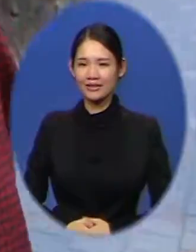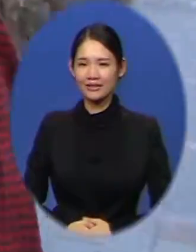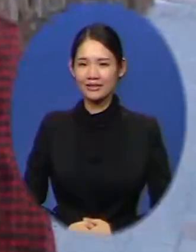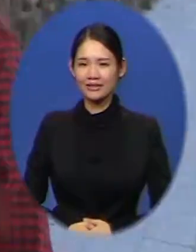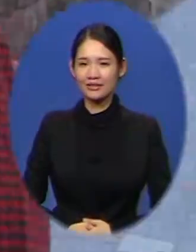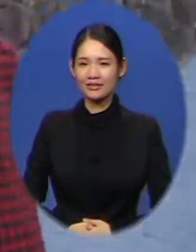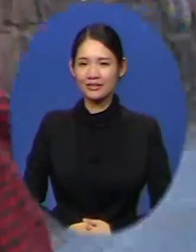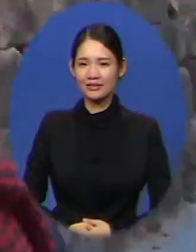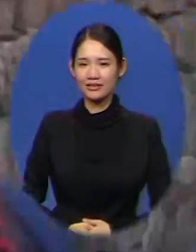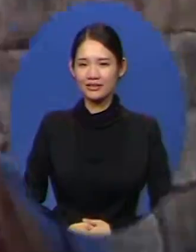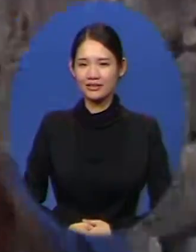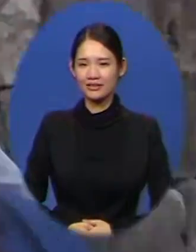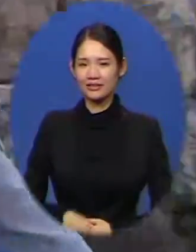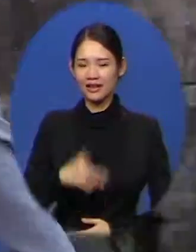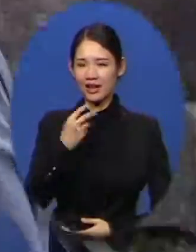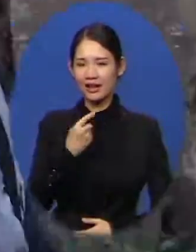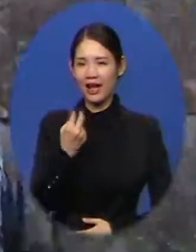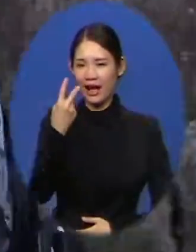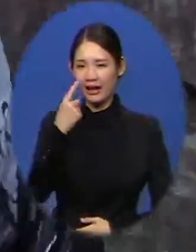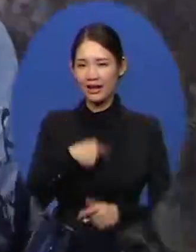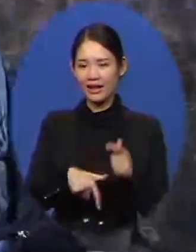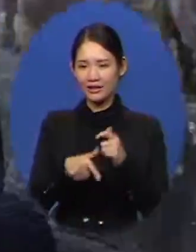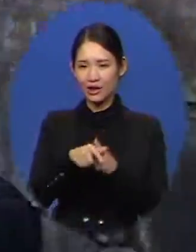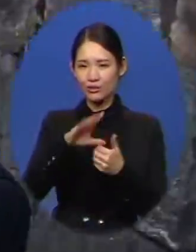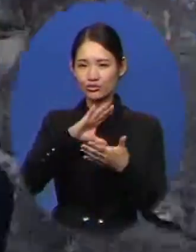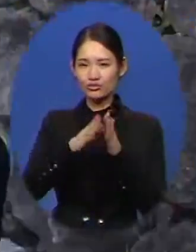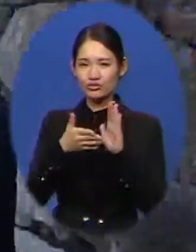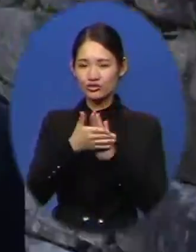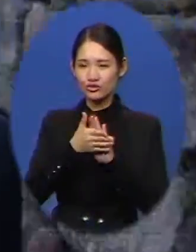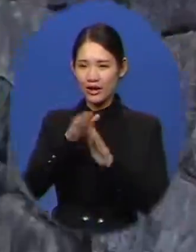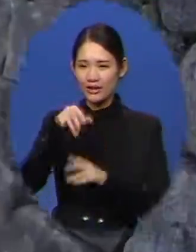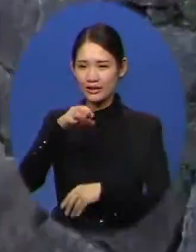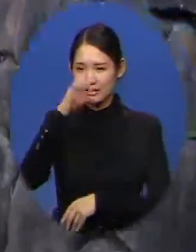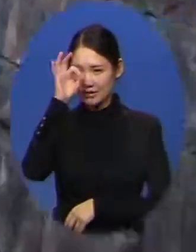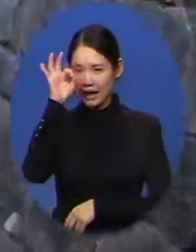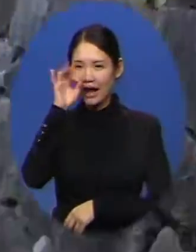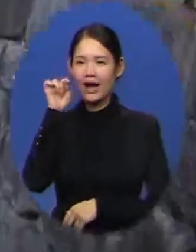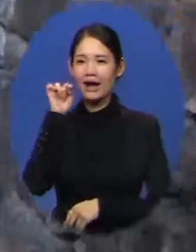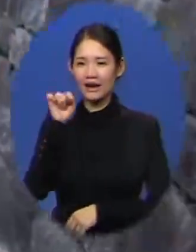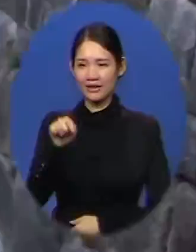사이 강릉의 또 다른 문화재를 찾아 나선 혜빈과 윤주.